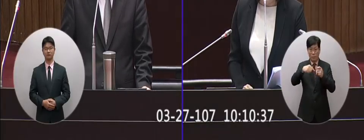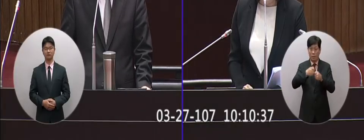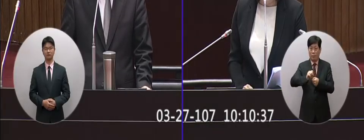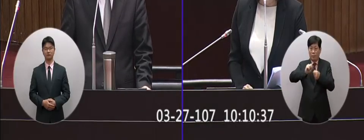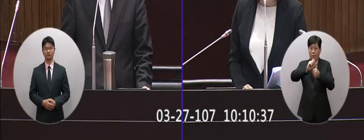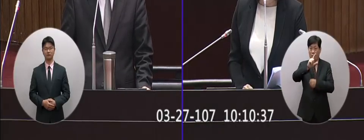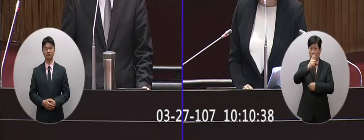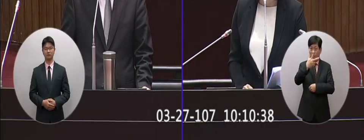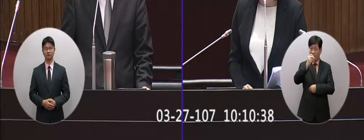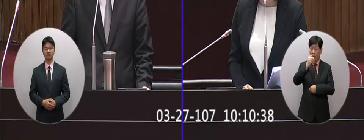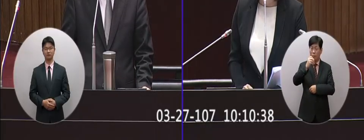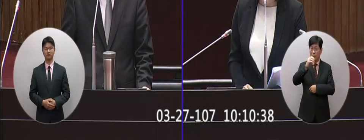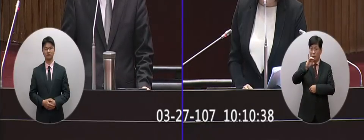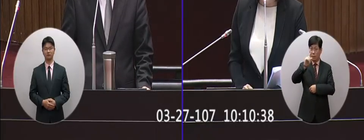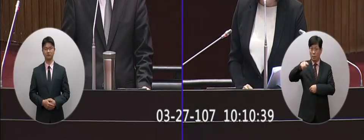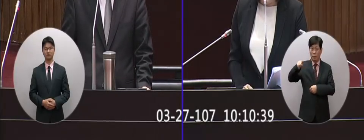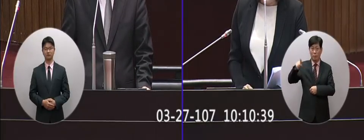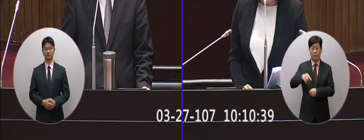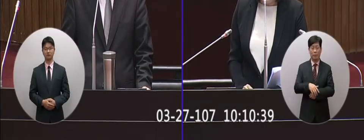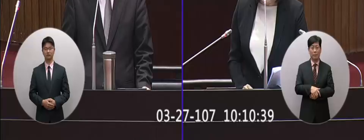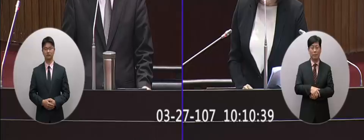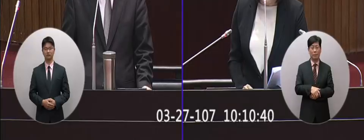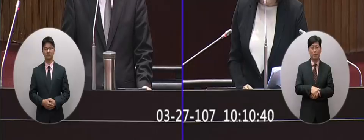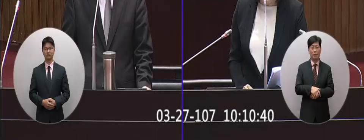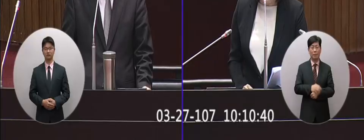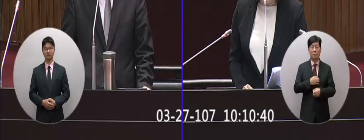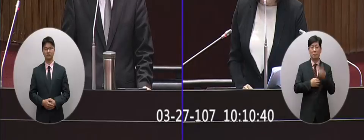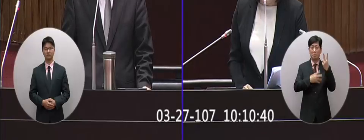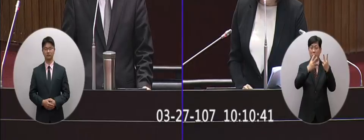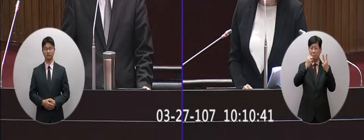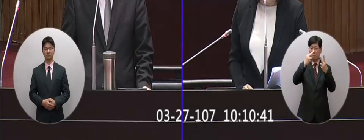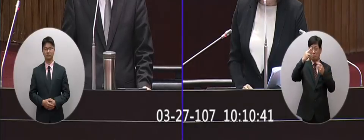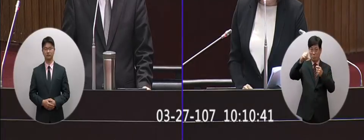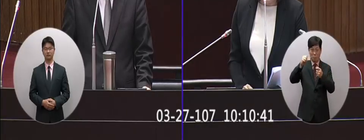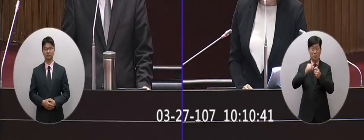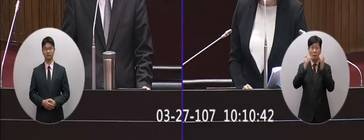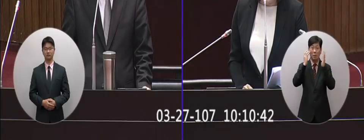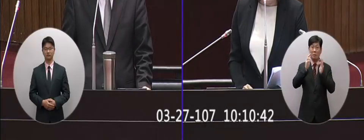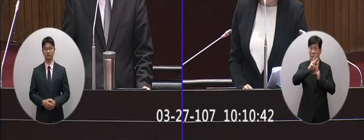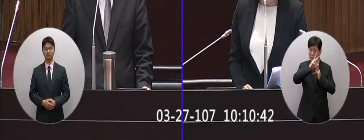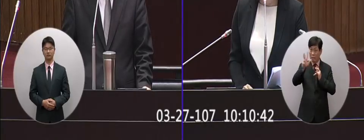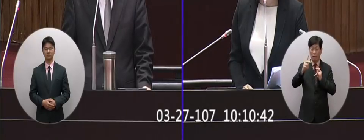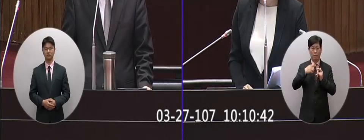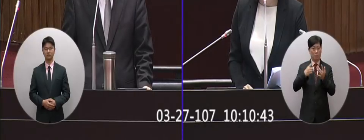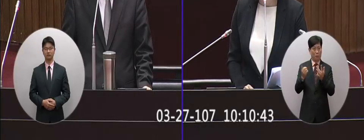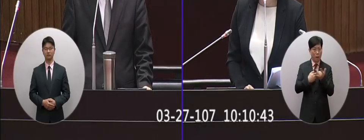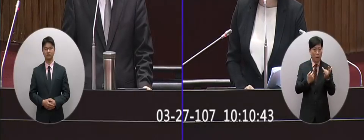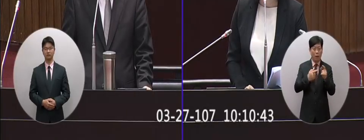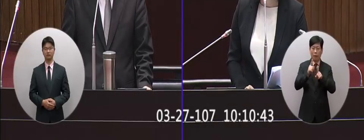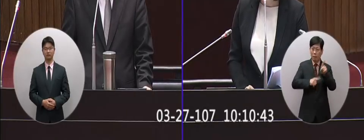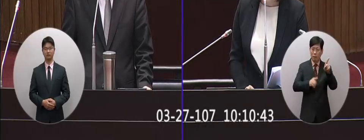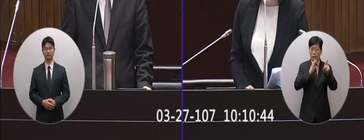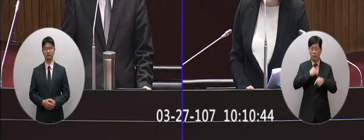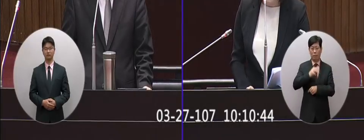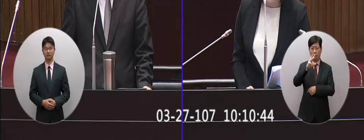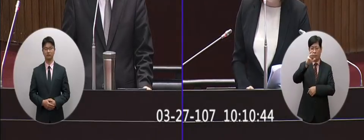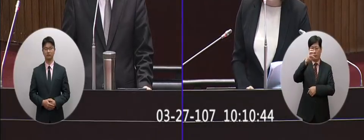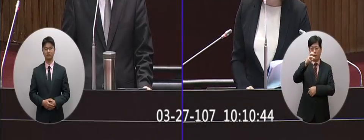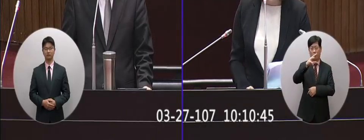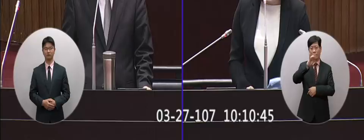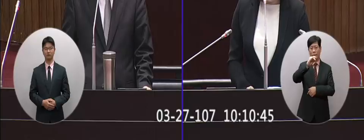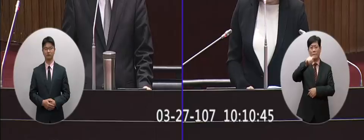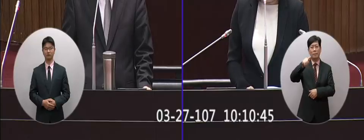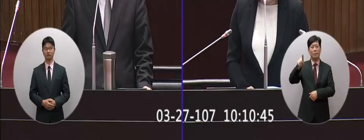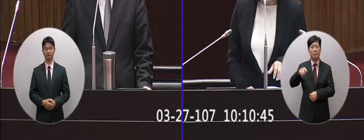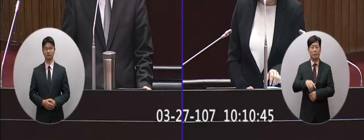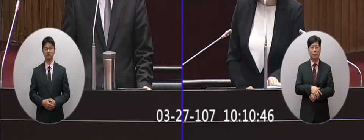加67万千瓦的用电量，那2025年夏季尖峰用电的缺口也会达到将近80万千瓦